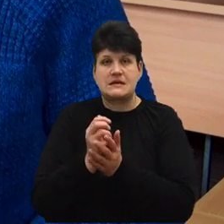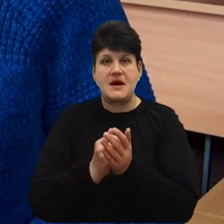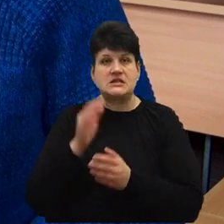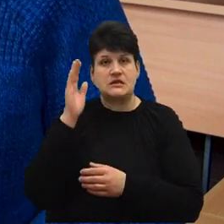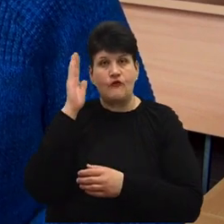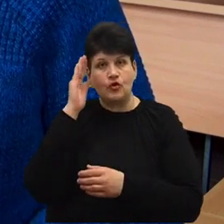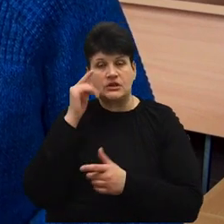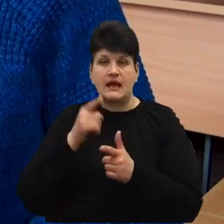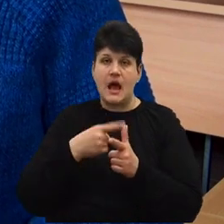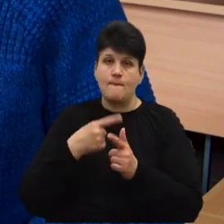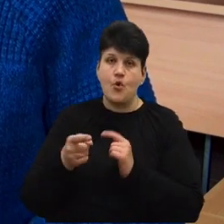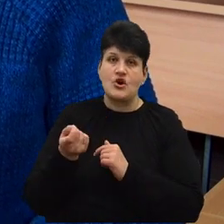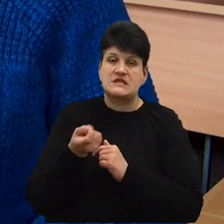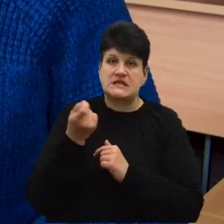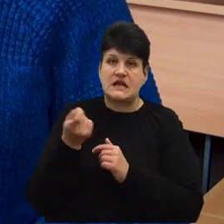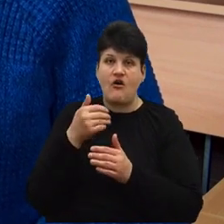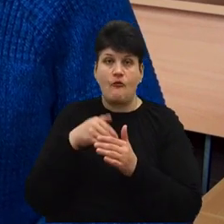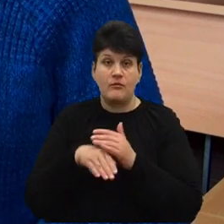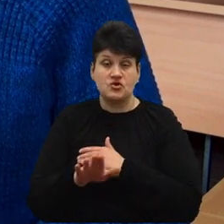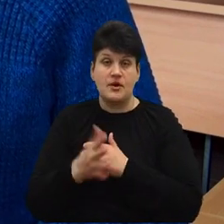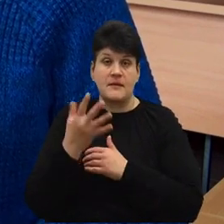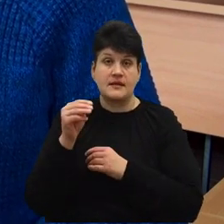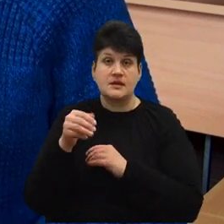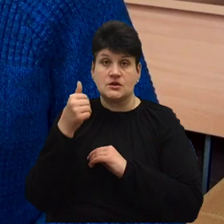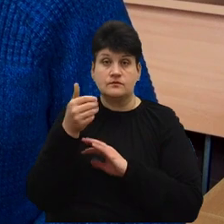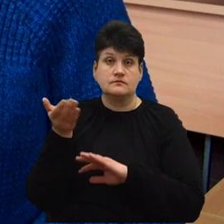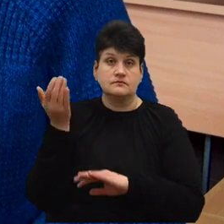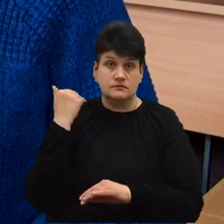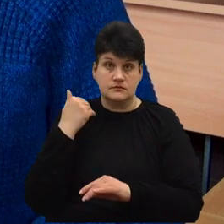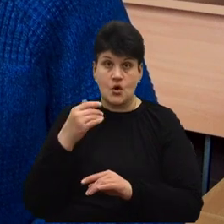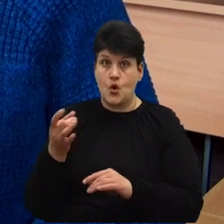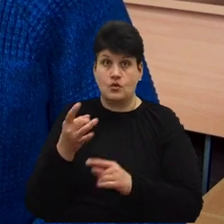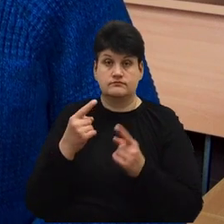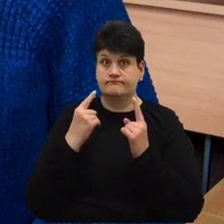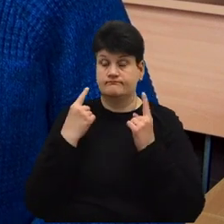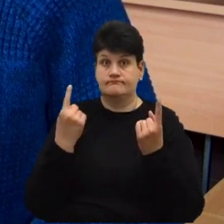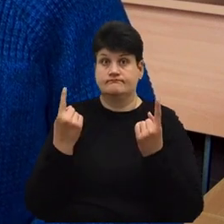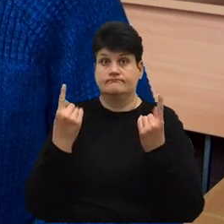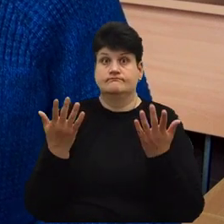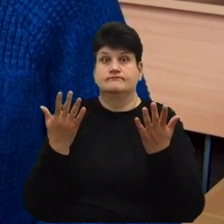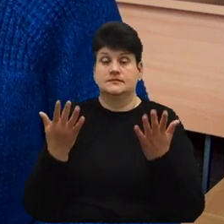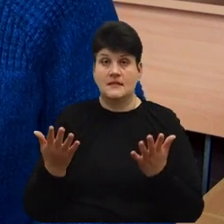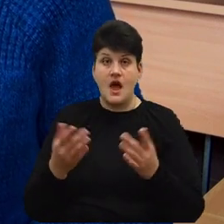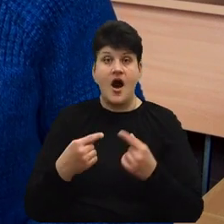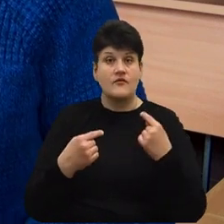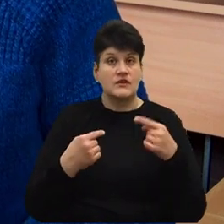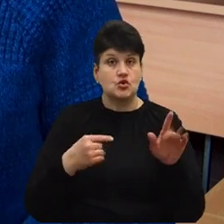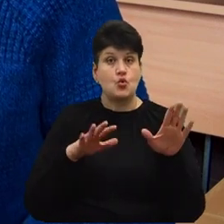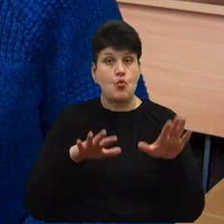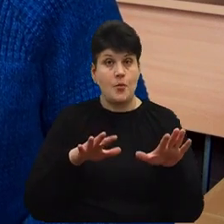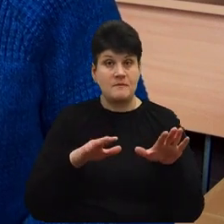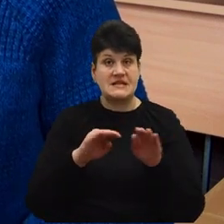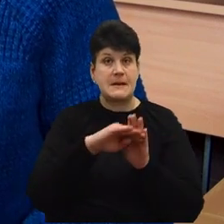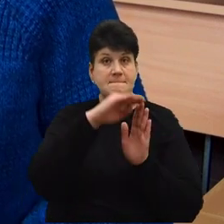печері давніми поселенцями понад 5000 років. Розміри вражаючі, великі. А в іншому місці під